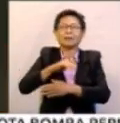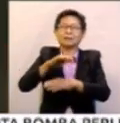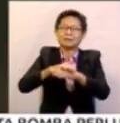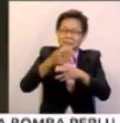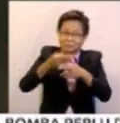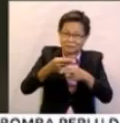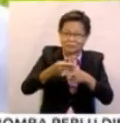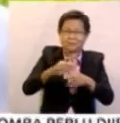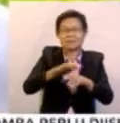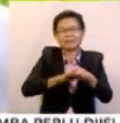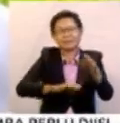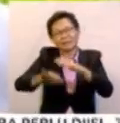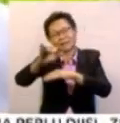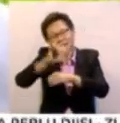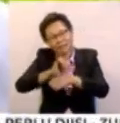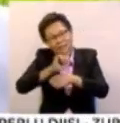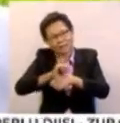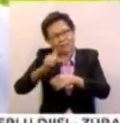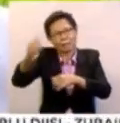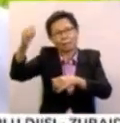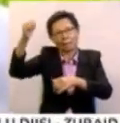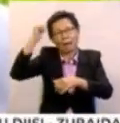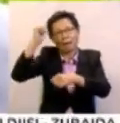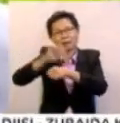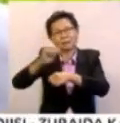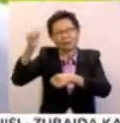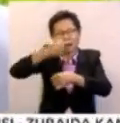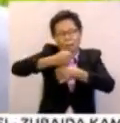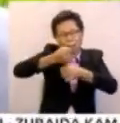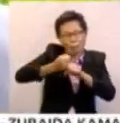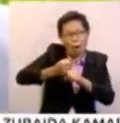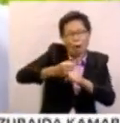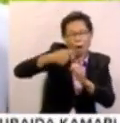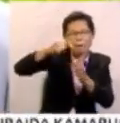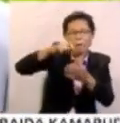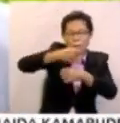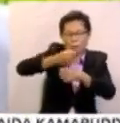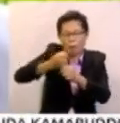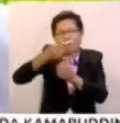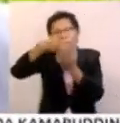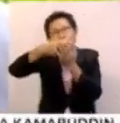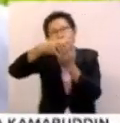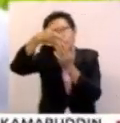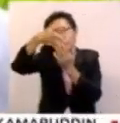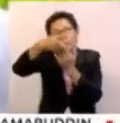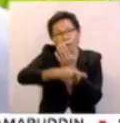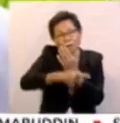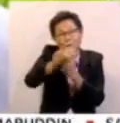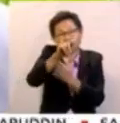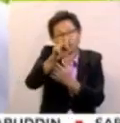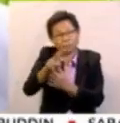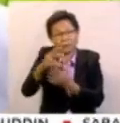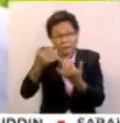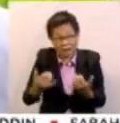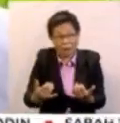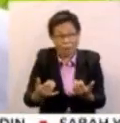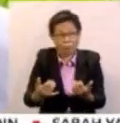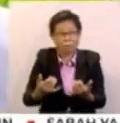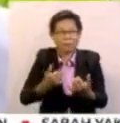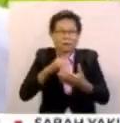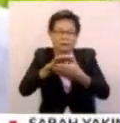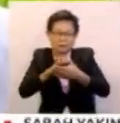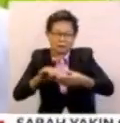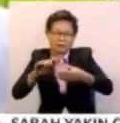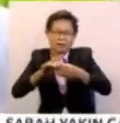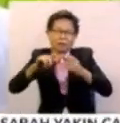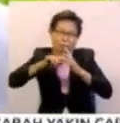selesa dengan kerja-kerja di belakang tabir sebagai produser menerbitkan program-program televisyen. Namun kini dengarnya